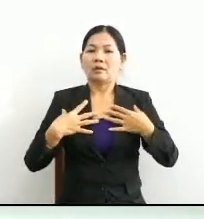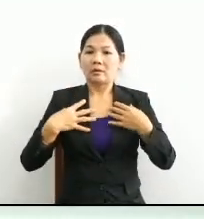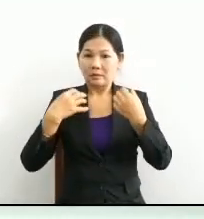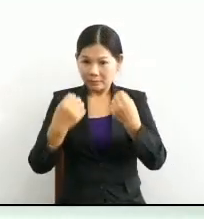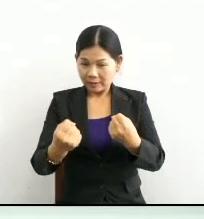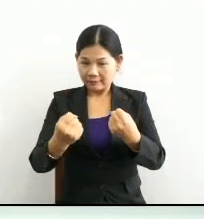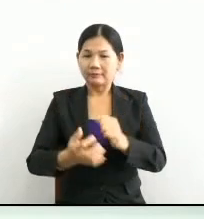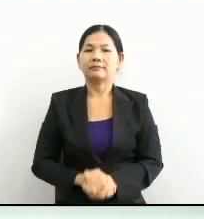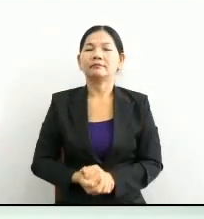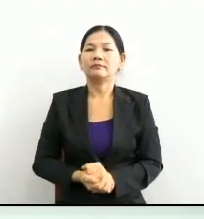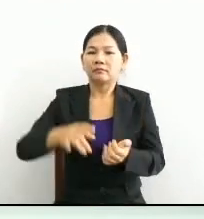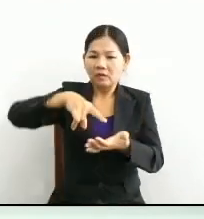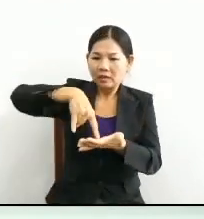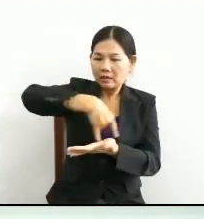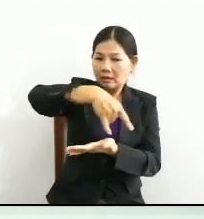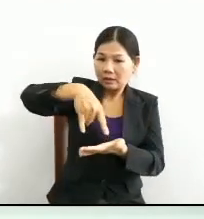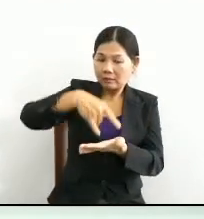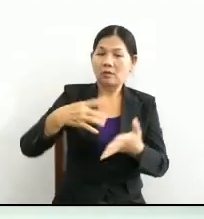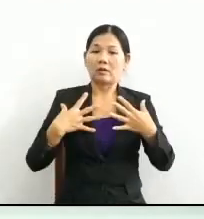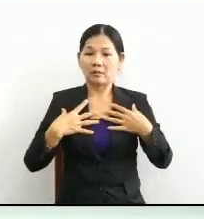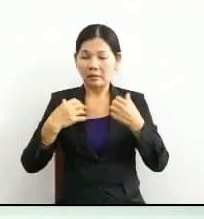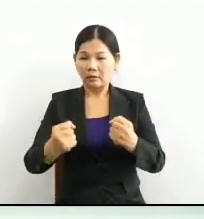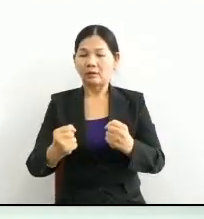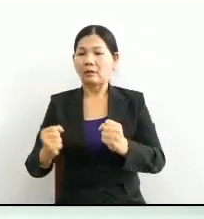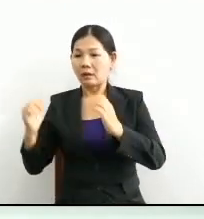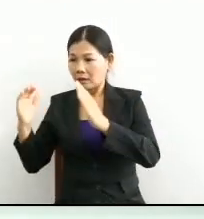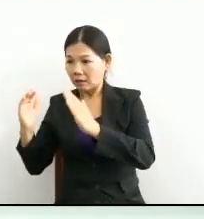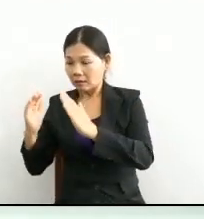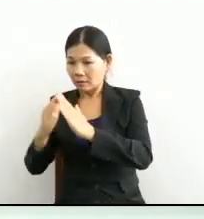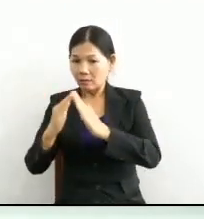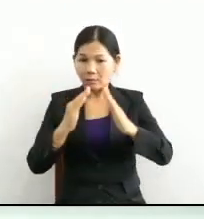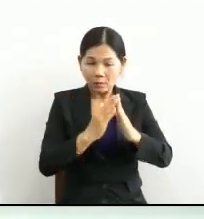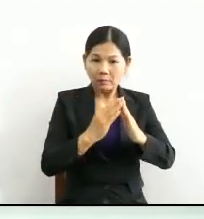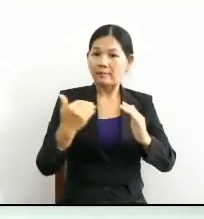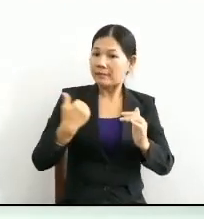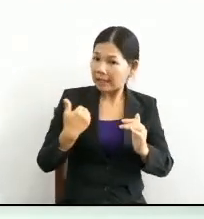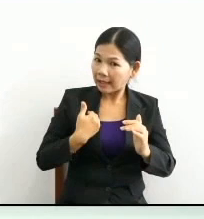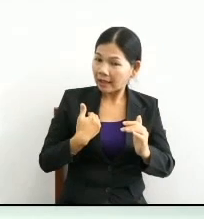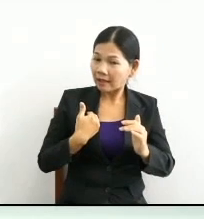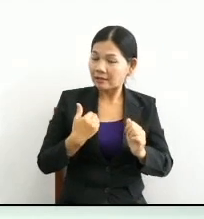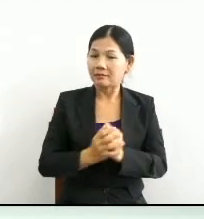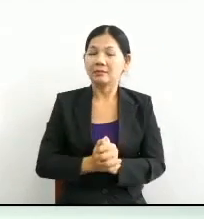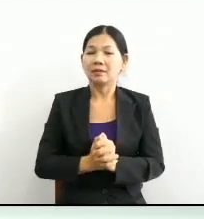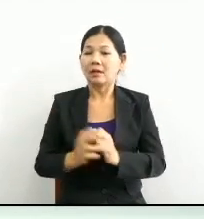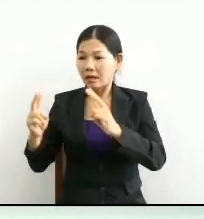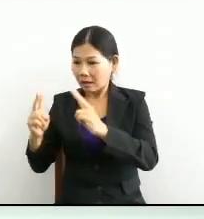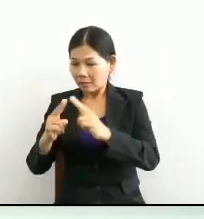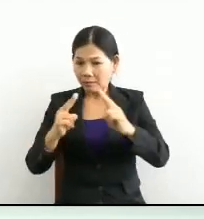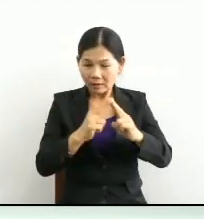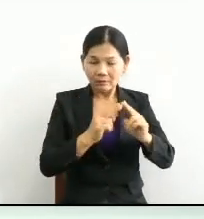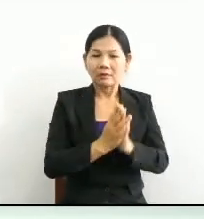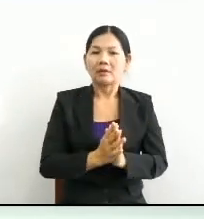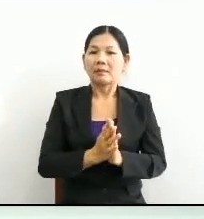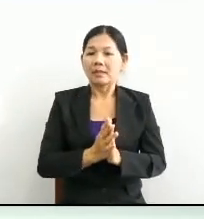cặp hiếm ta mình đôi sọc cặp hiếm nữa nó không phun không có ni này con cha bà con tam khát cái hai khóm